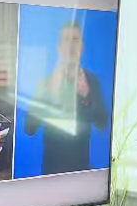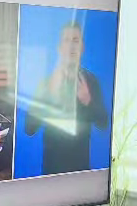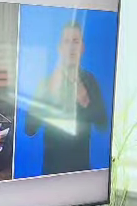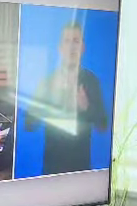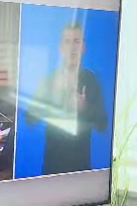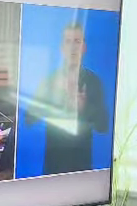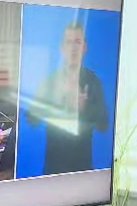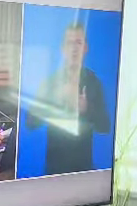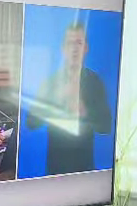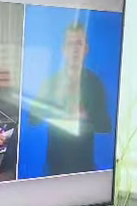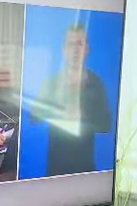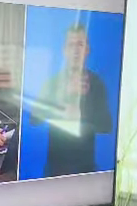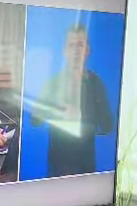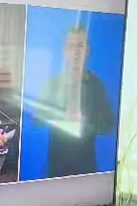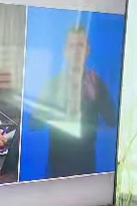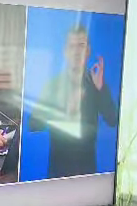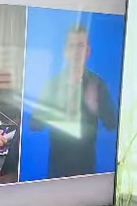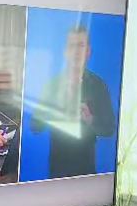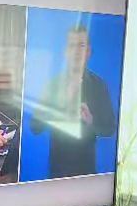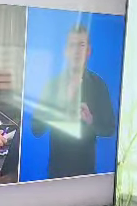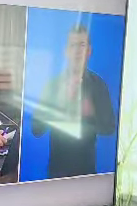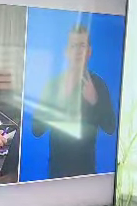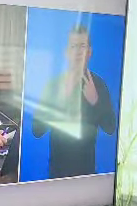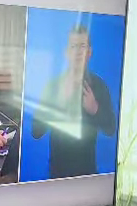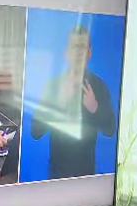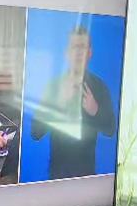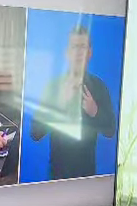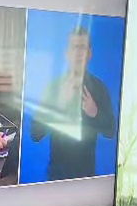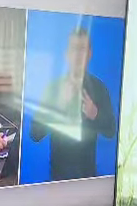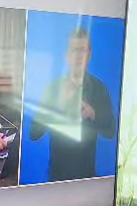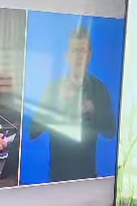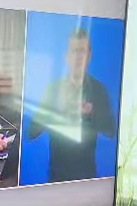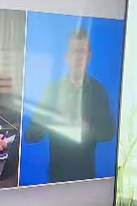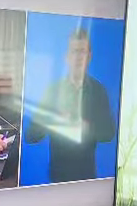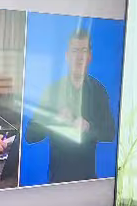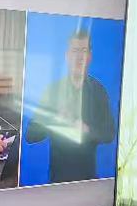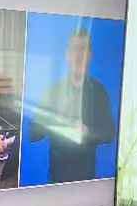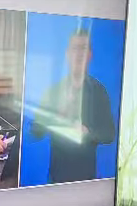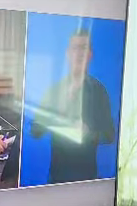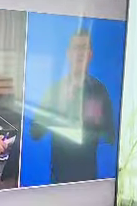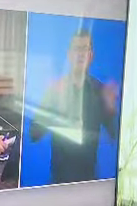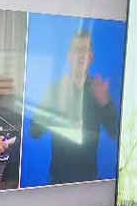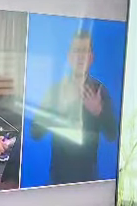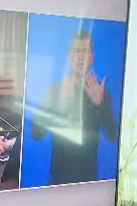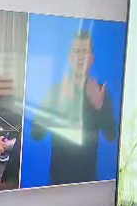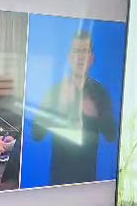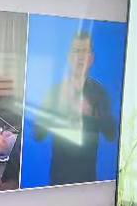projekta procijenjena kroz materijalna i nematerijalna imovinska pitanja iznosi